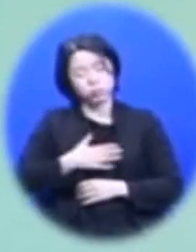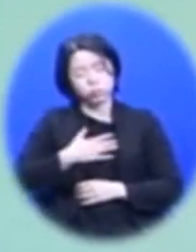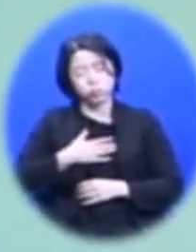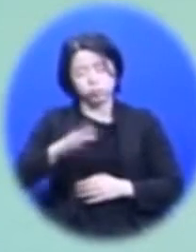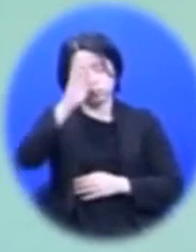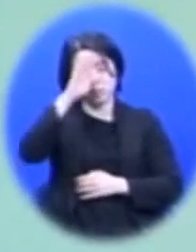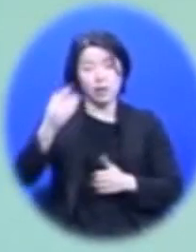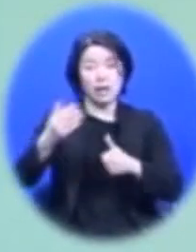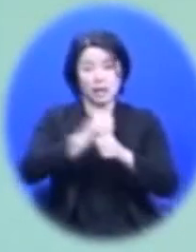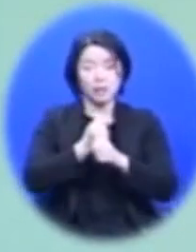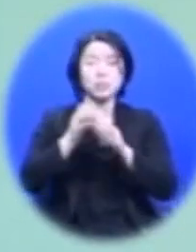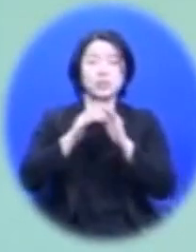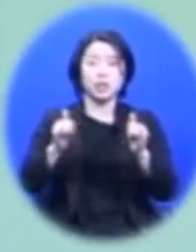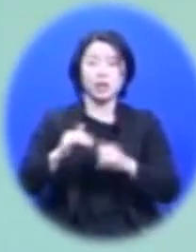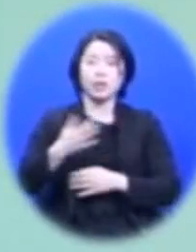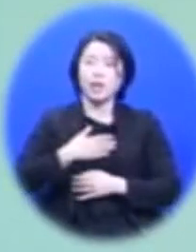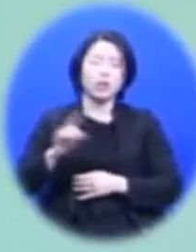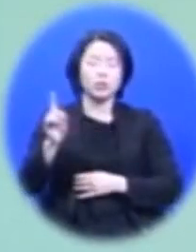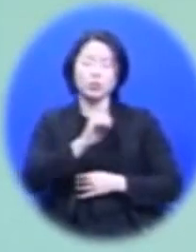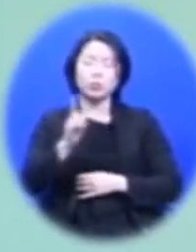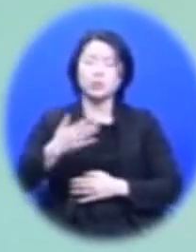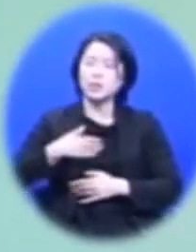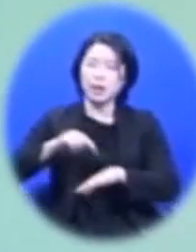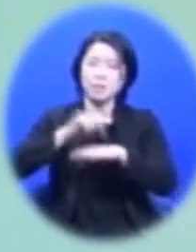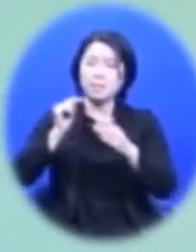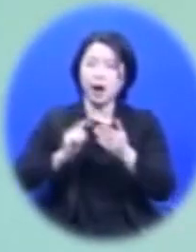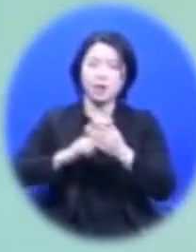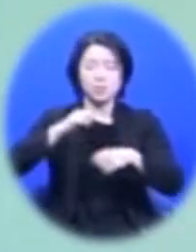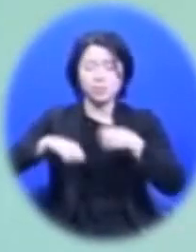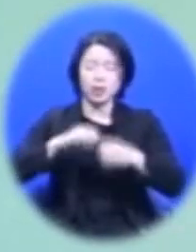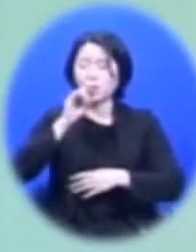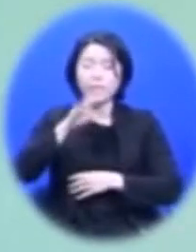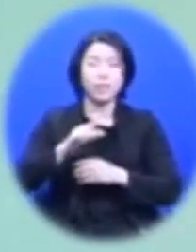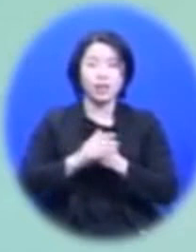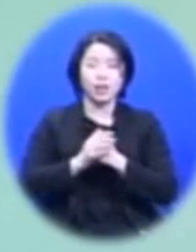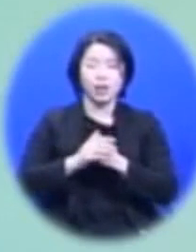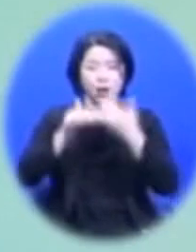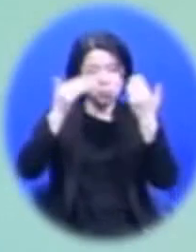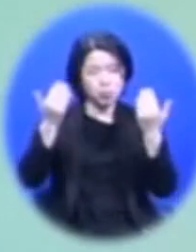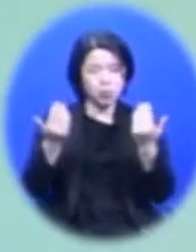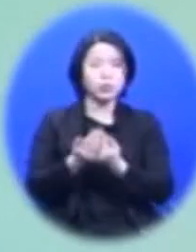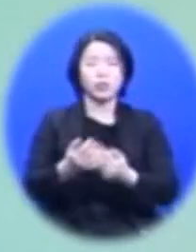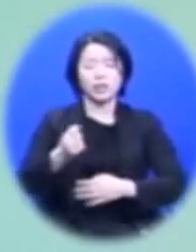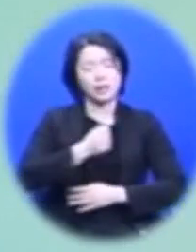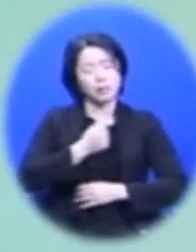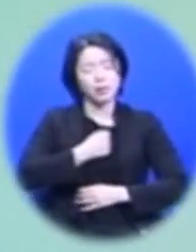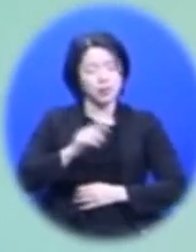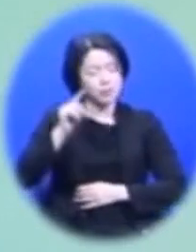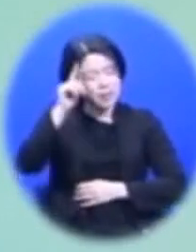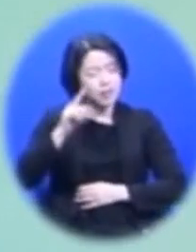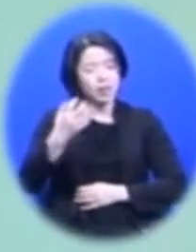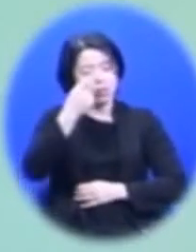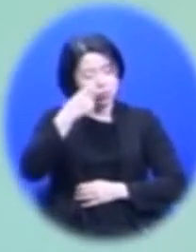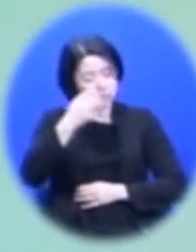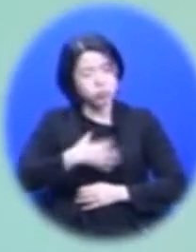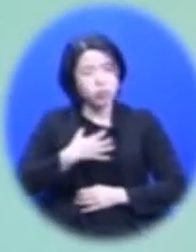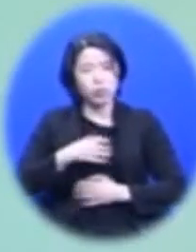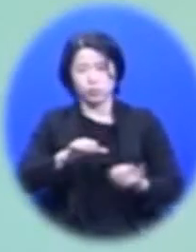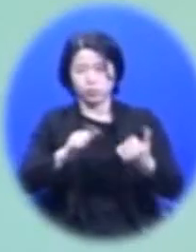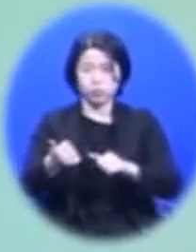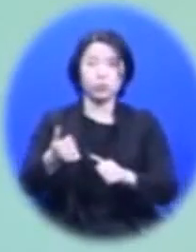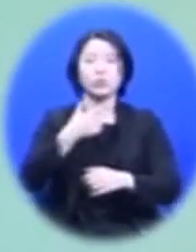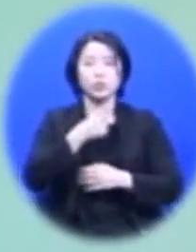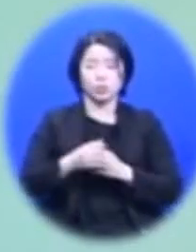분, 아, 나는 도무지 마음이 내 마음대로 안 돼. 모든 게 그냥 답답하고 짜증나고 우울하고 죽고 싶고.